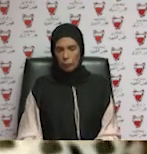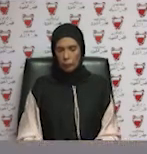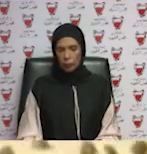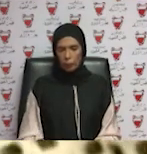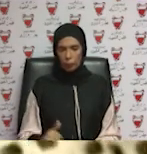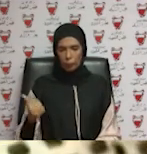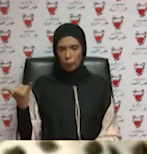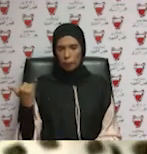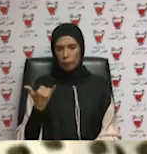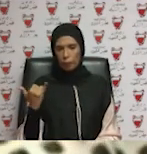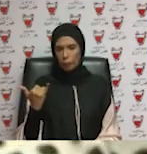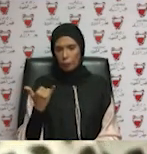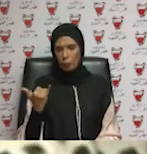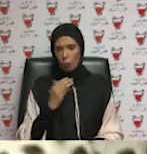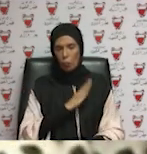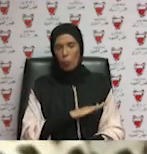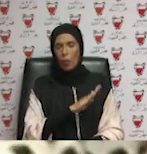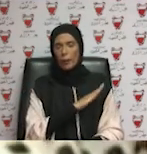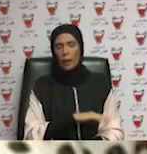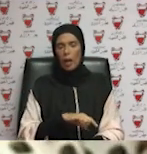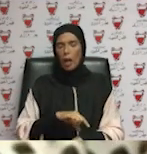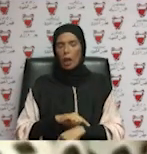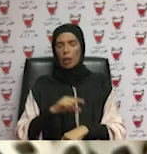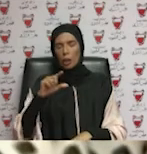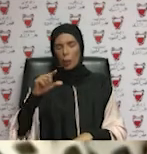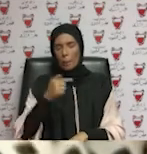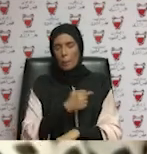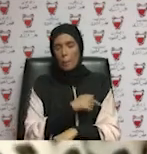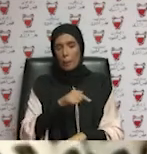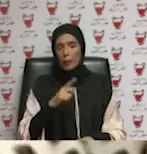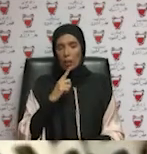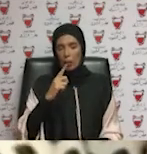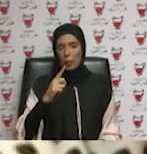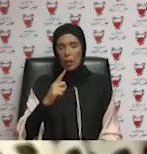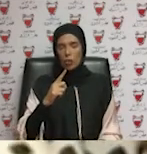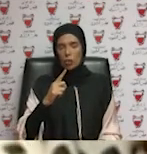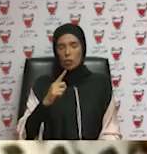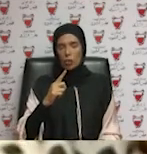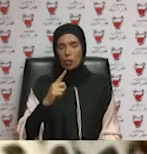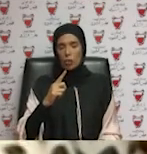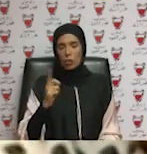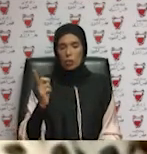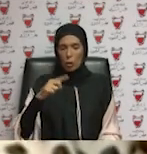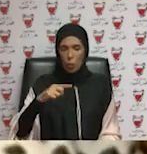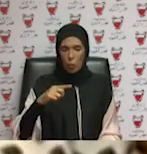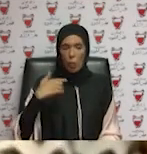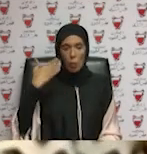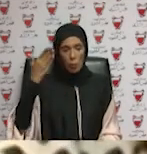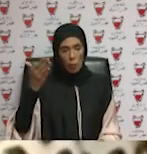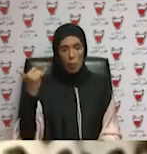مهم لخلق الكوادر الطبية البحرينية، فخلال 10 سنوات القادمة يعني لازم